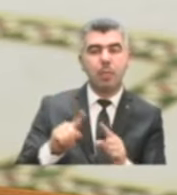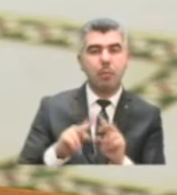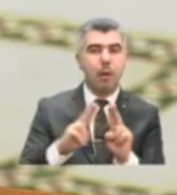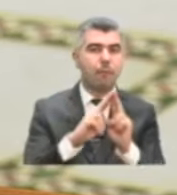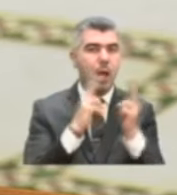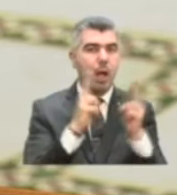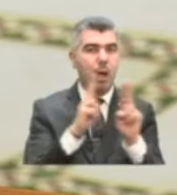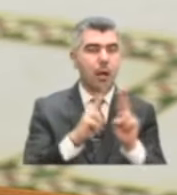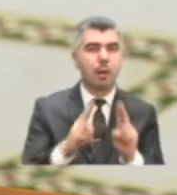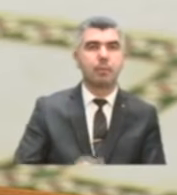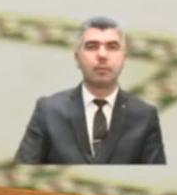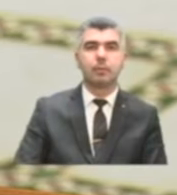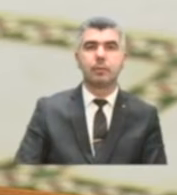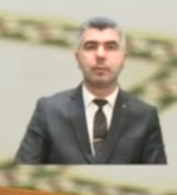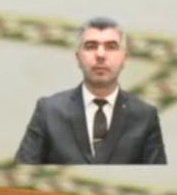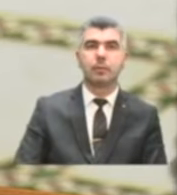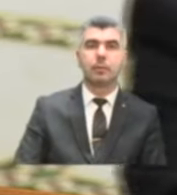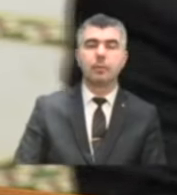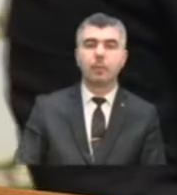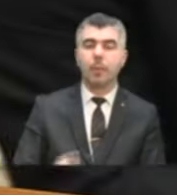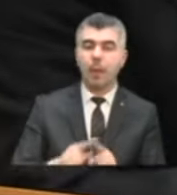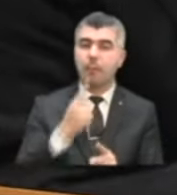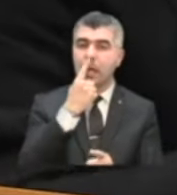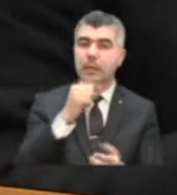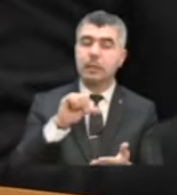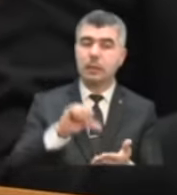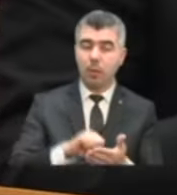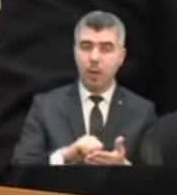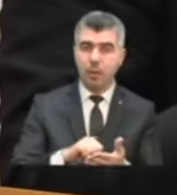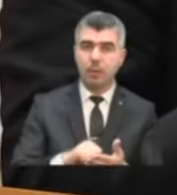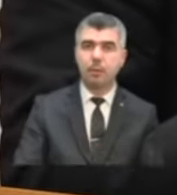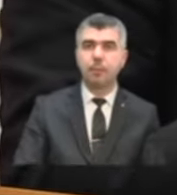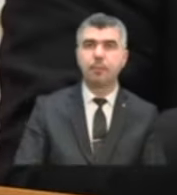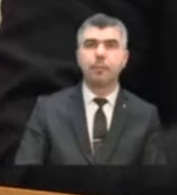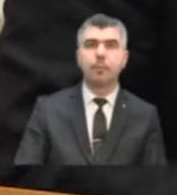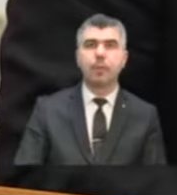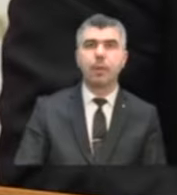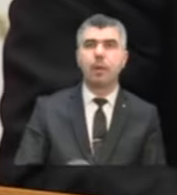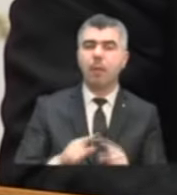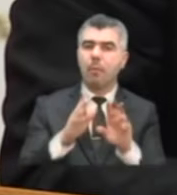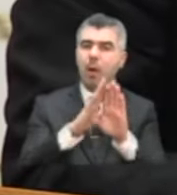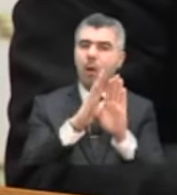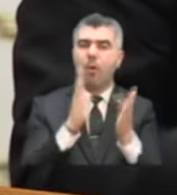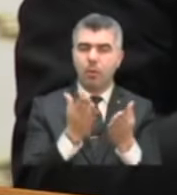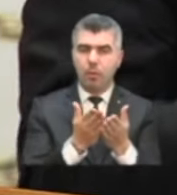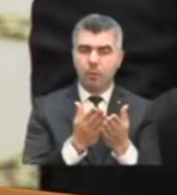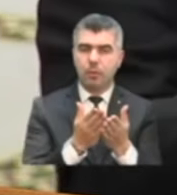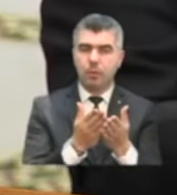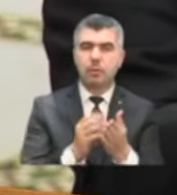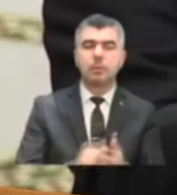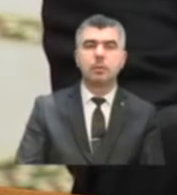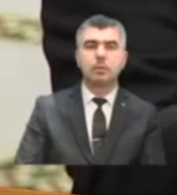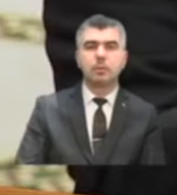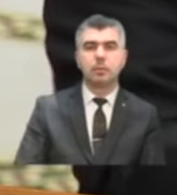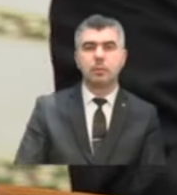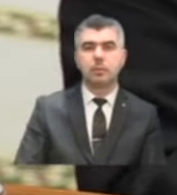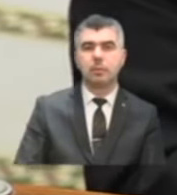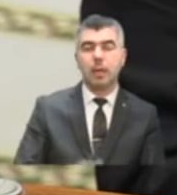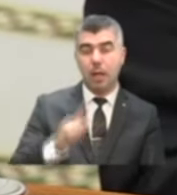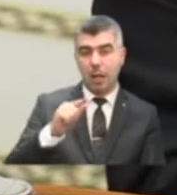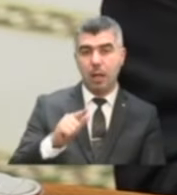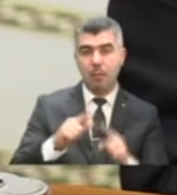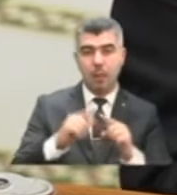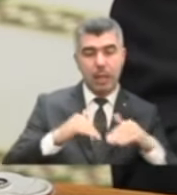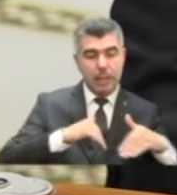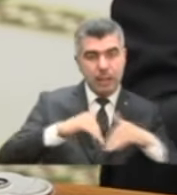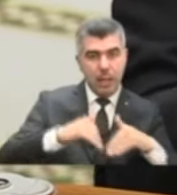هذا بالنسبة لتطوان، بالنسبة يعني بصفة عامة، كاين البنية